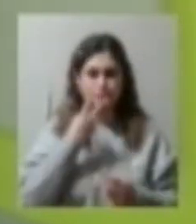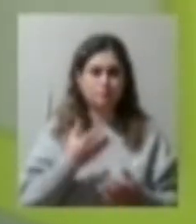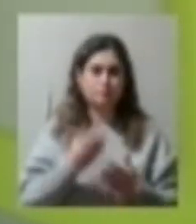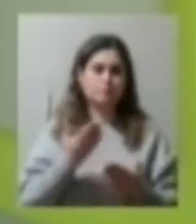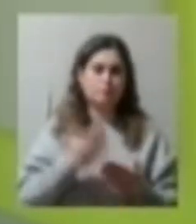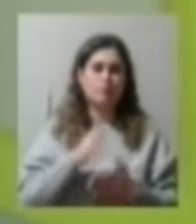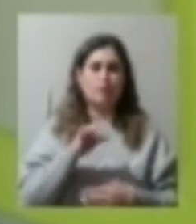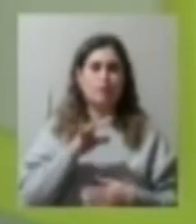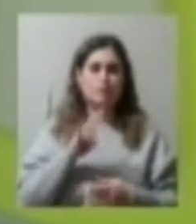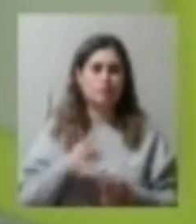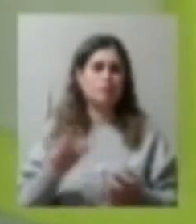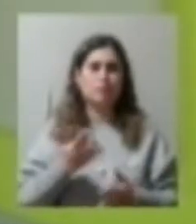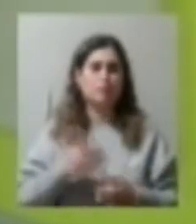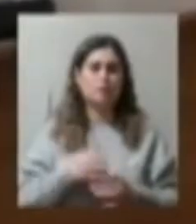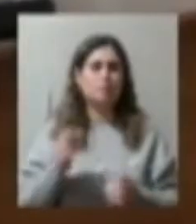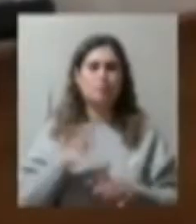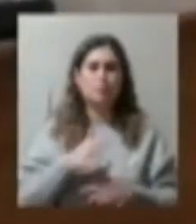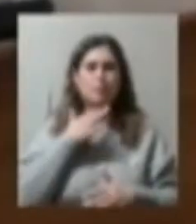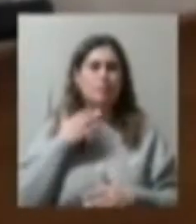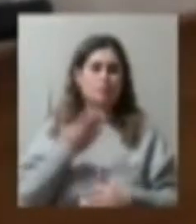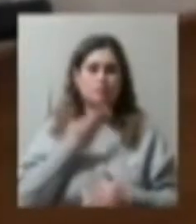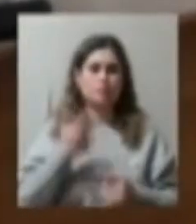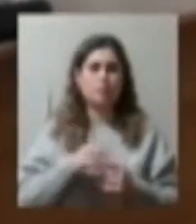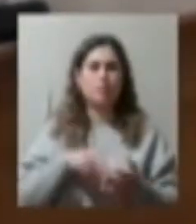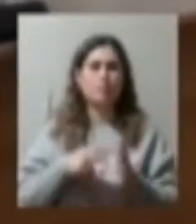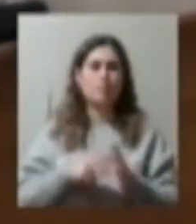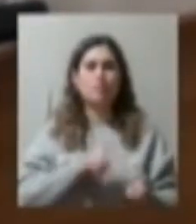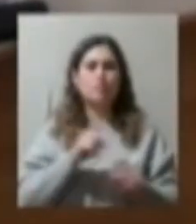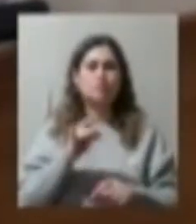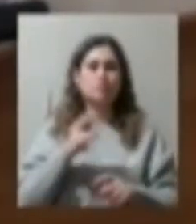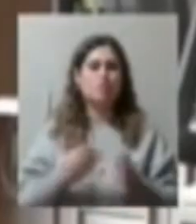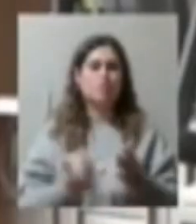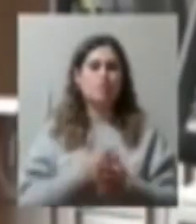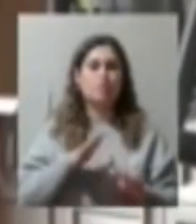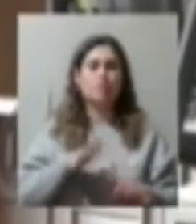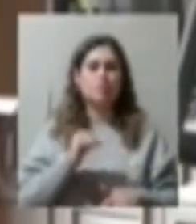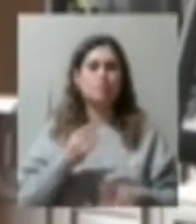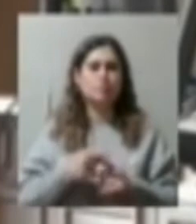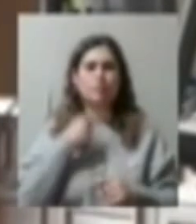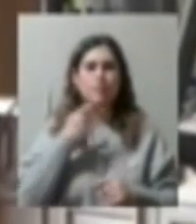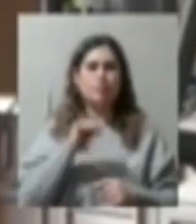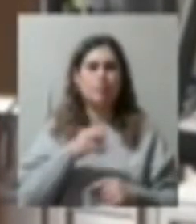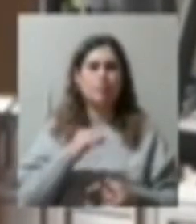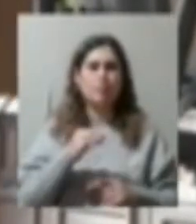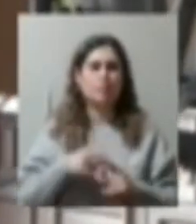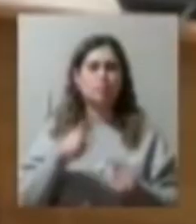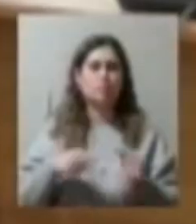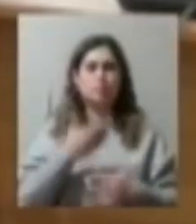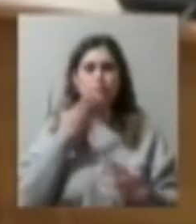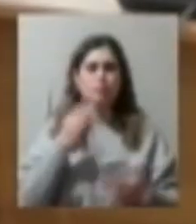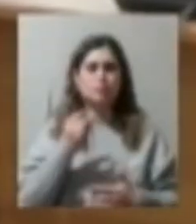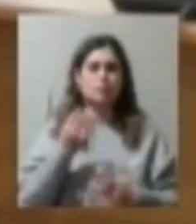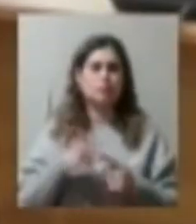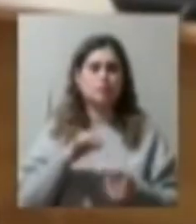талони, ніякого ажіотажу немає. Про план перевести ЦНАП до нового приміщення говорив Володимир Миколаєнко на останній сесії міської